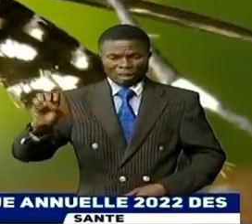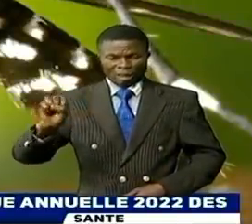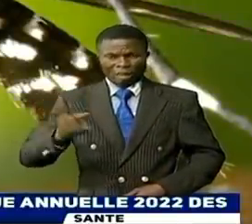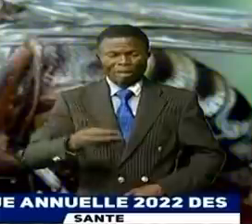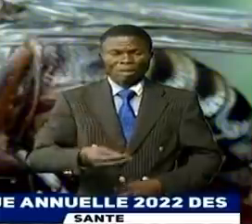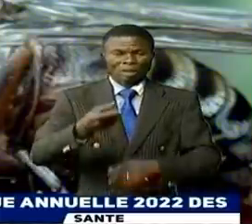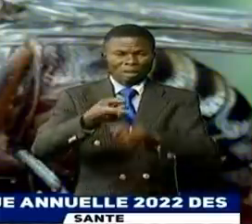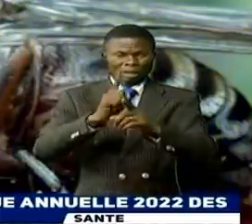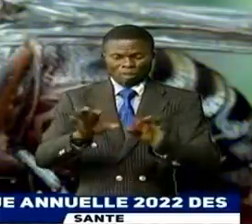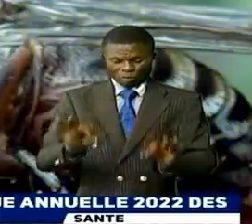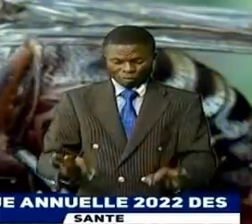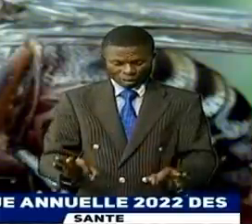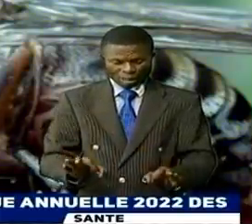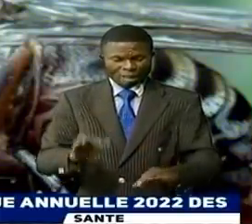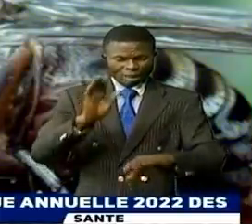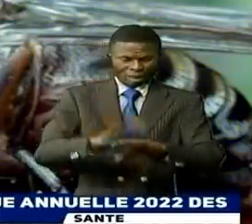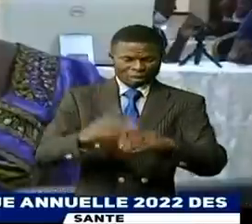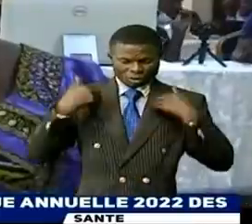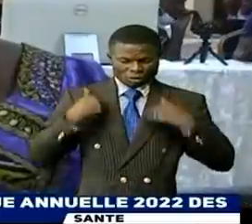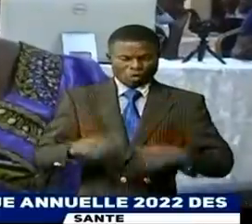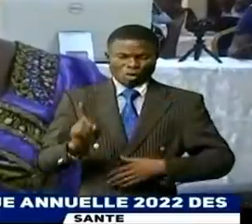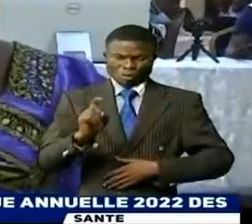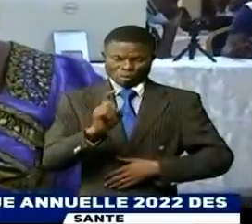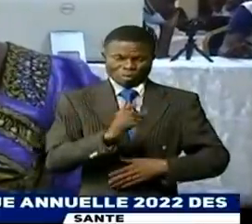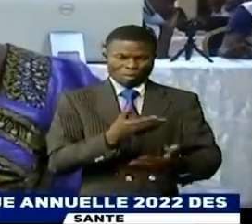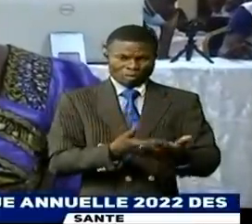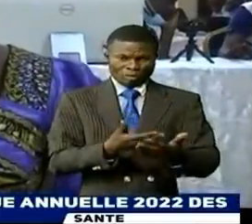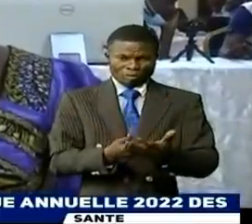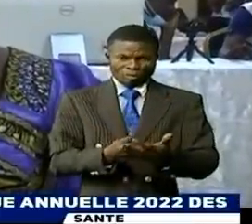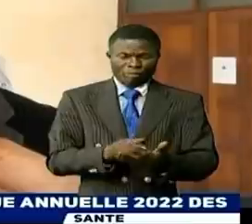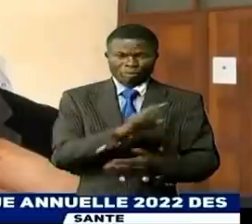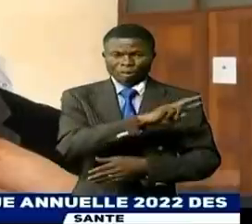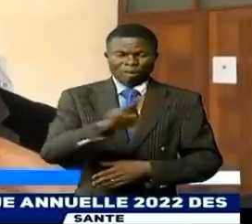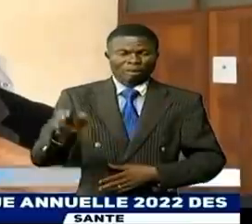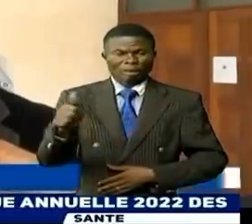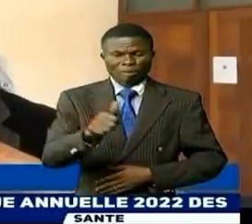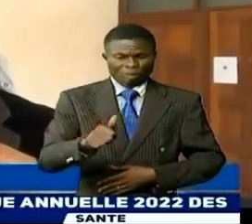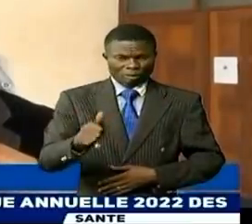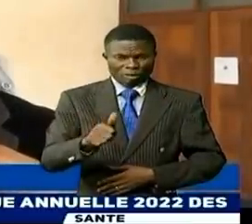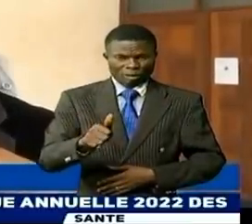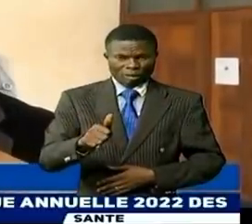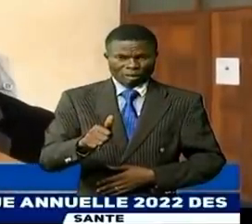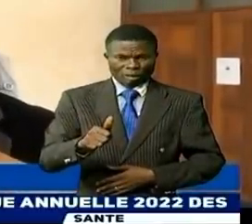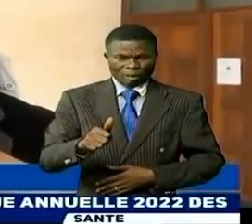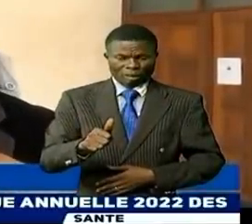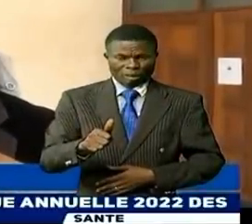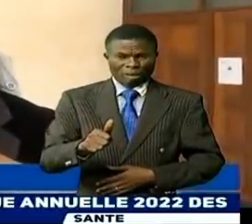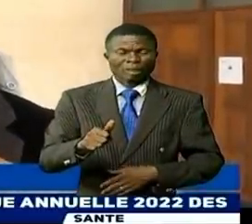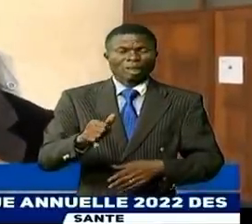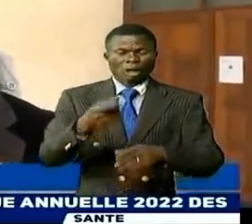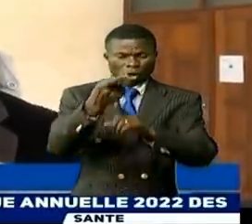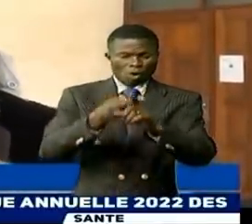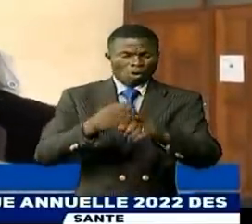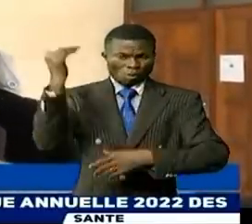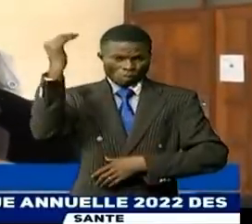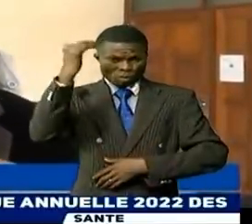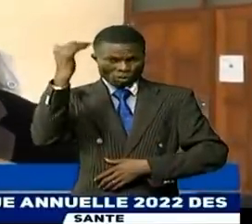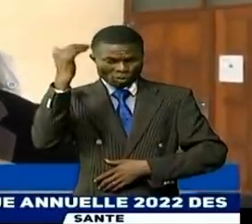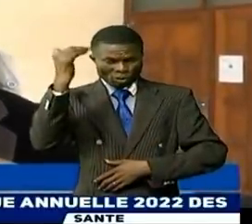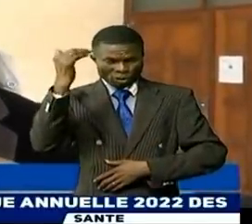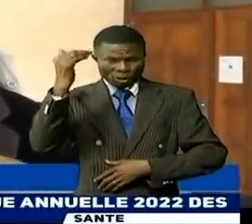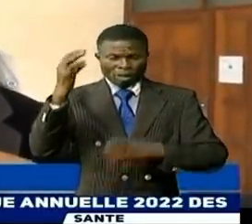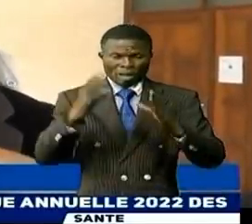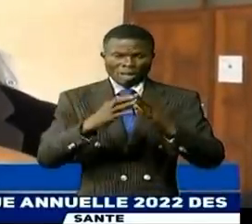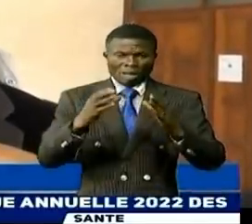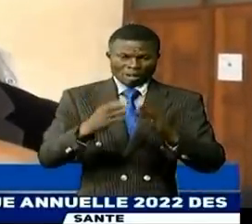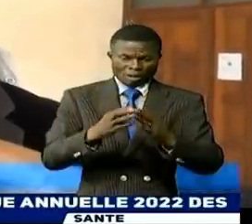par le sol. Aujourd'hui, on est à la fin du cycle 2021, qu'on aurait dû faire au mois de décembre, mais avec quelques